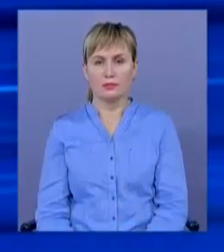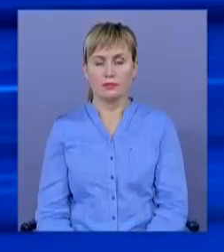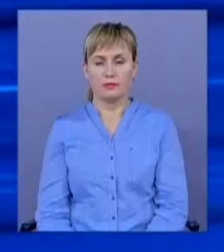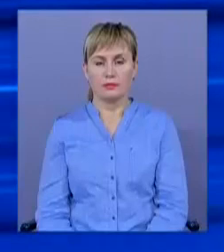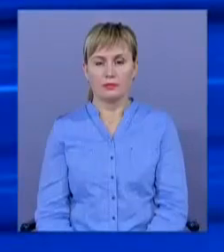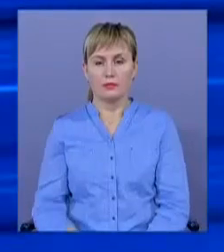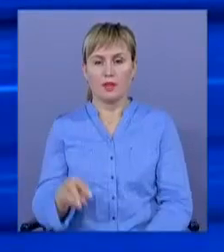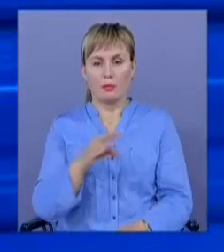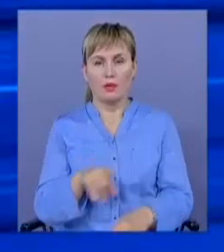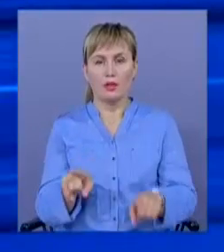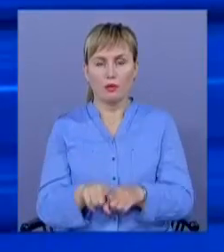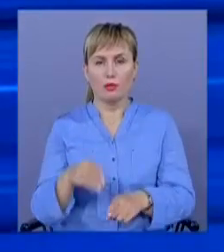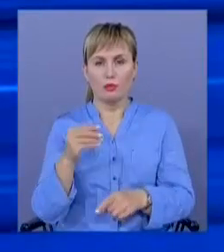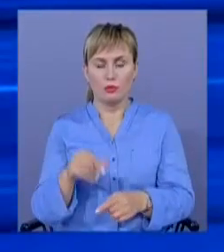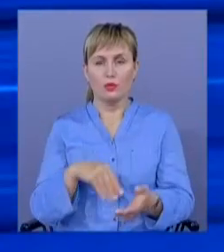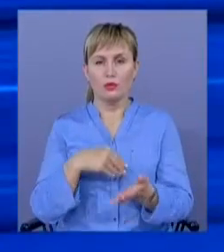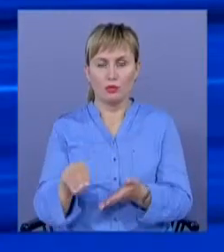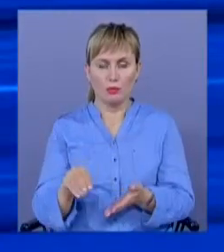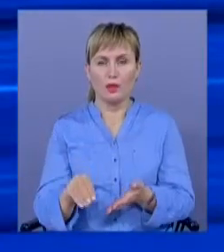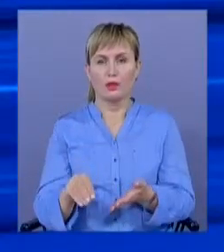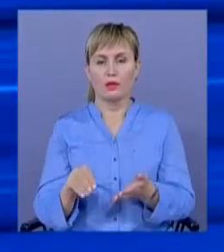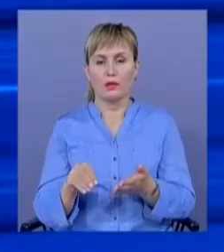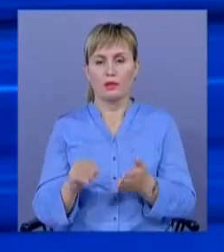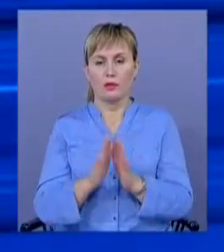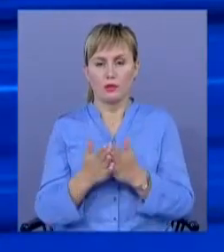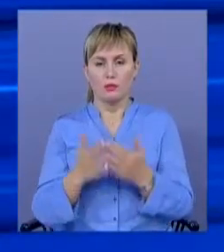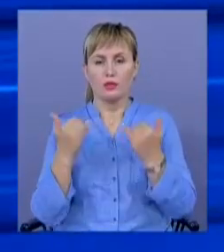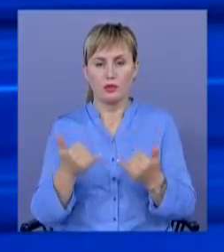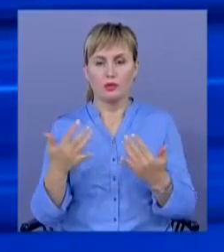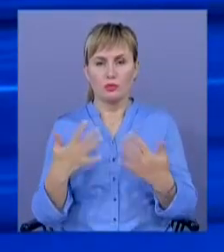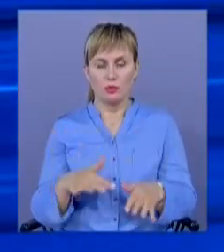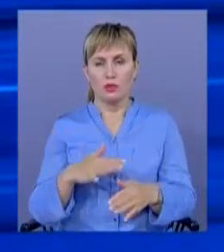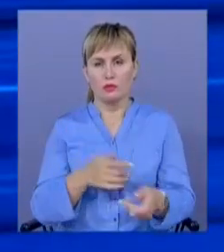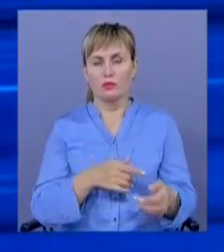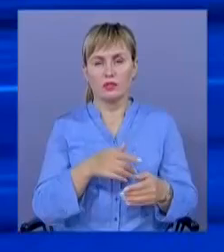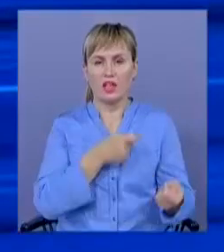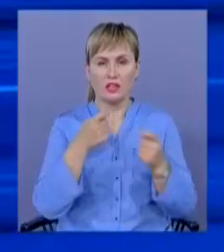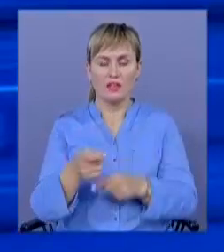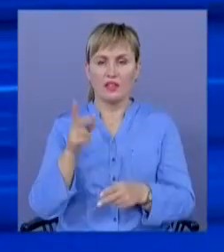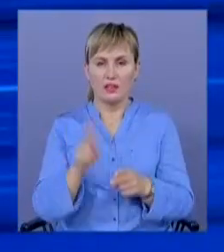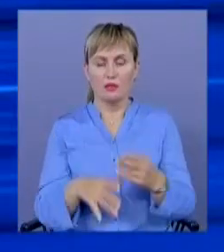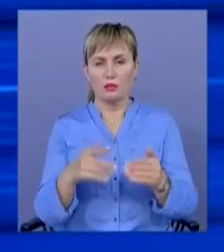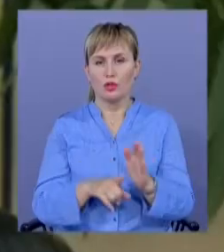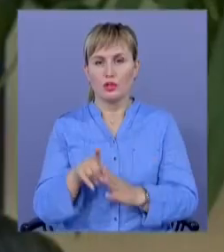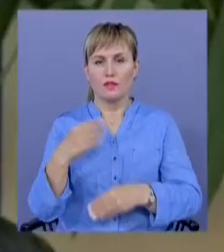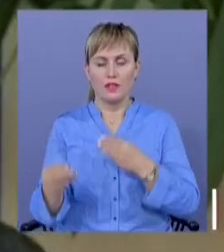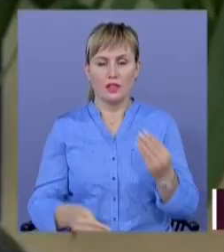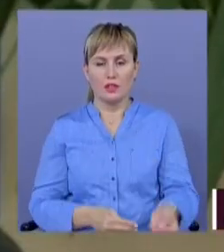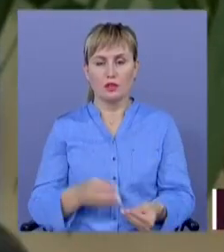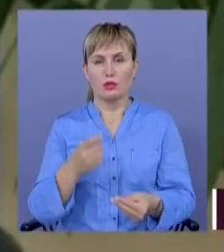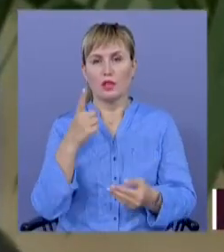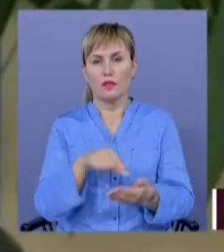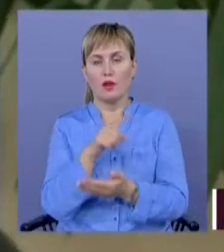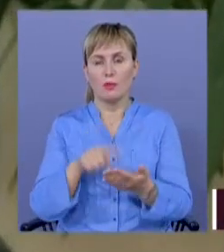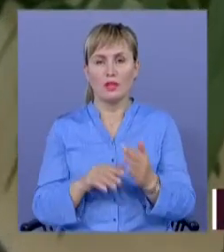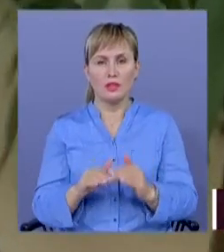тенге. Мы на такую сумму закупили учебник, сейчас уже доставка завершилась, уже началась выдача. Еще один вопрос